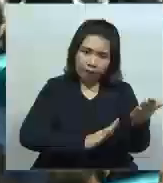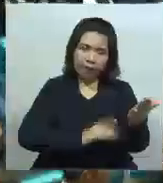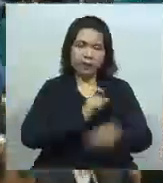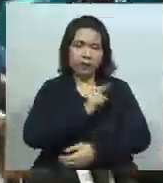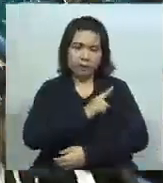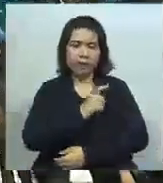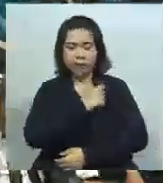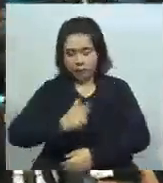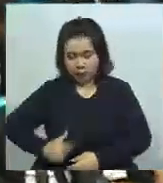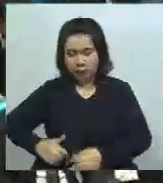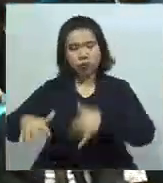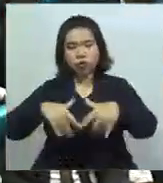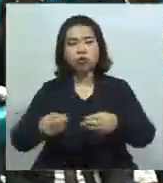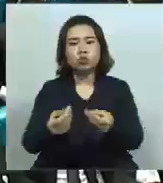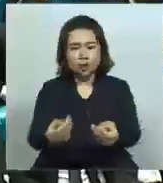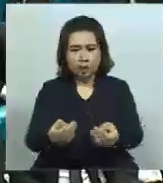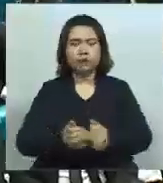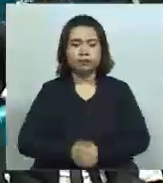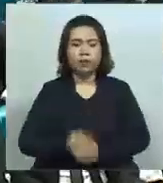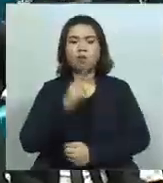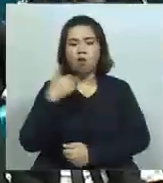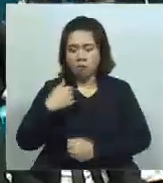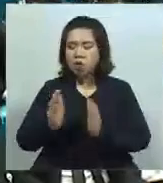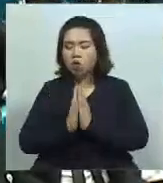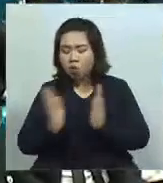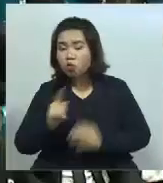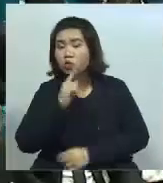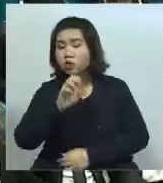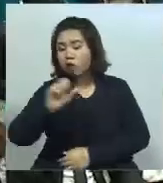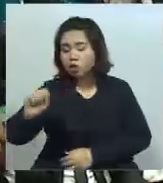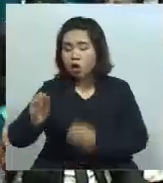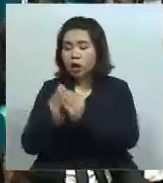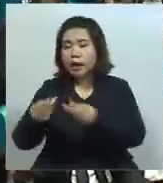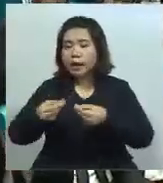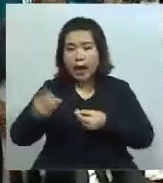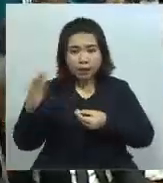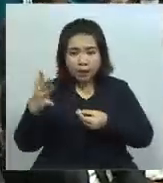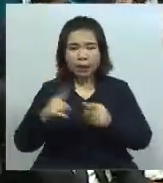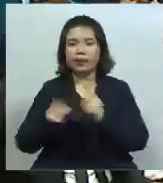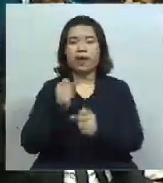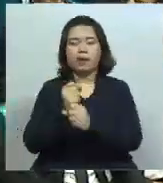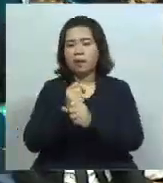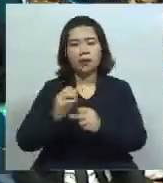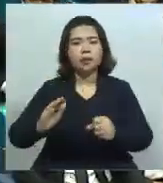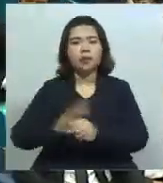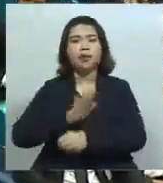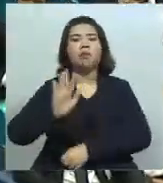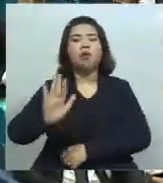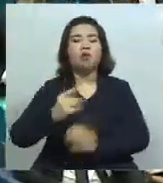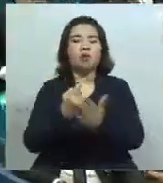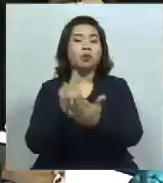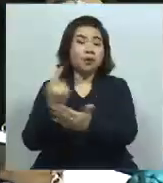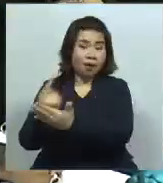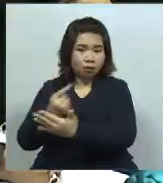ากษัตริย์และประชาชนและขอบคุณส.ส.บางส่วนที่แม้จะไม่สนับสนุนแต่ก็ทำหน้าที่ของผู้แทนประชาชนอย่าง